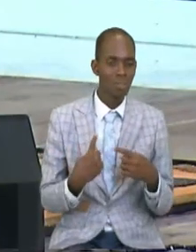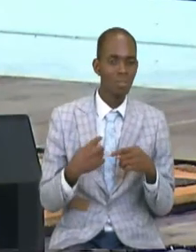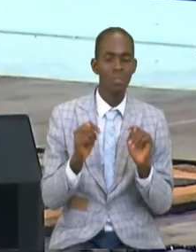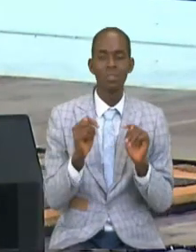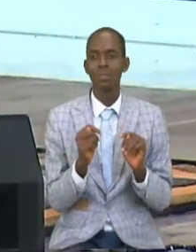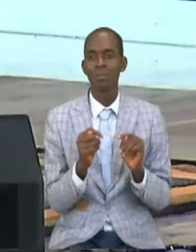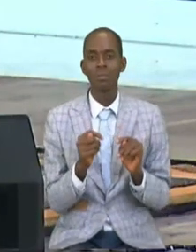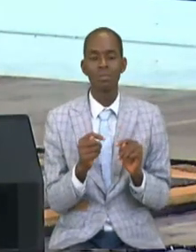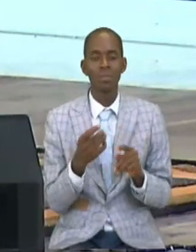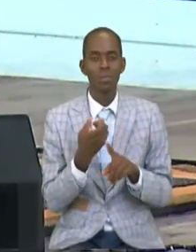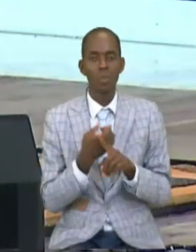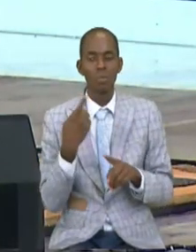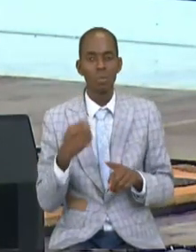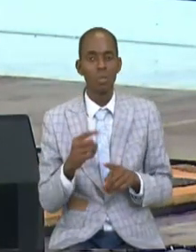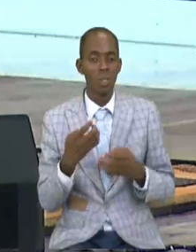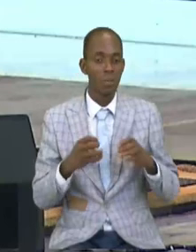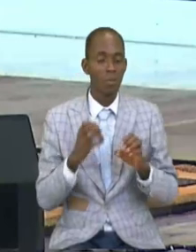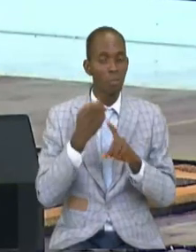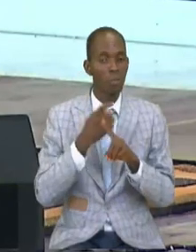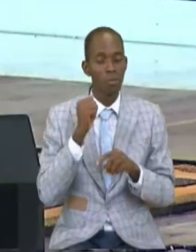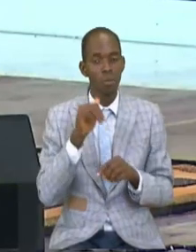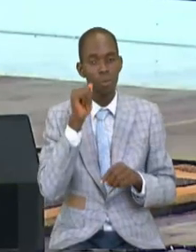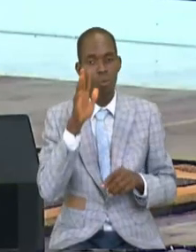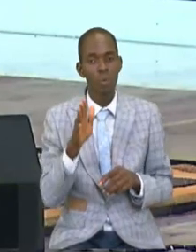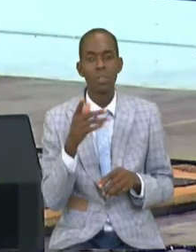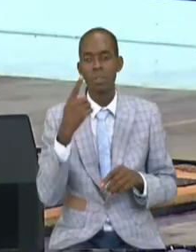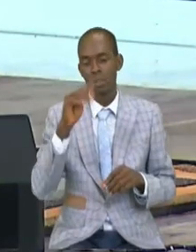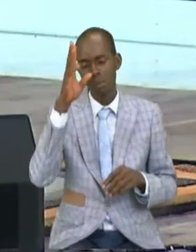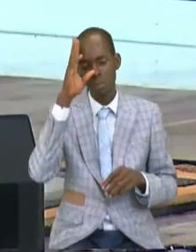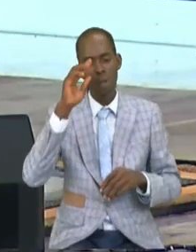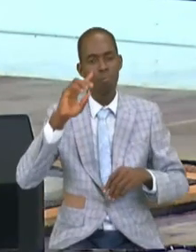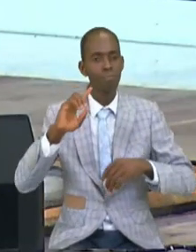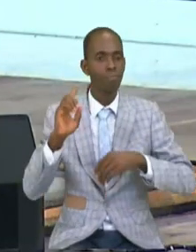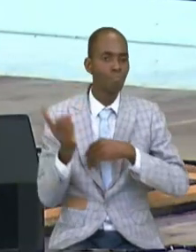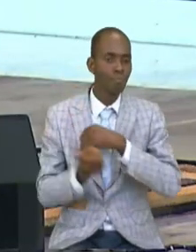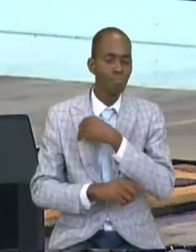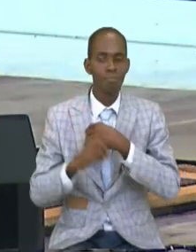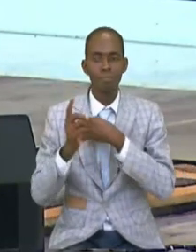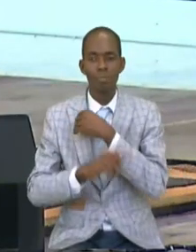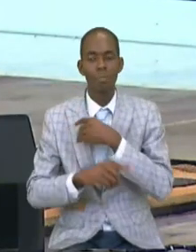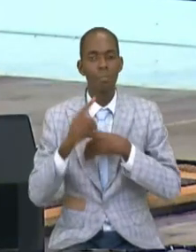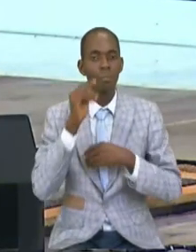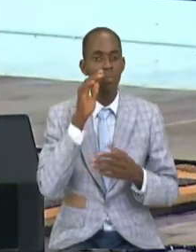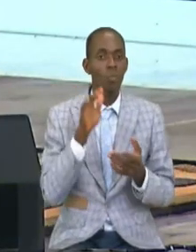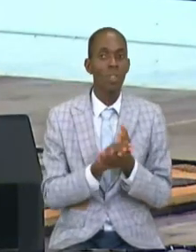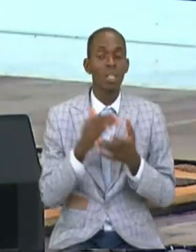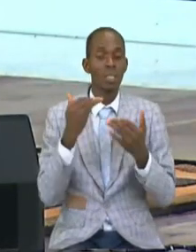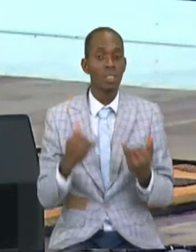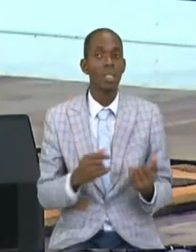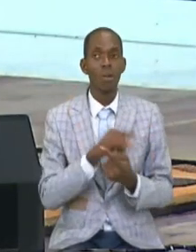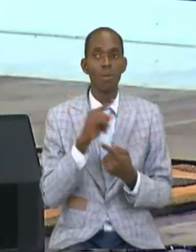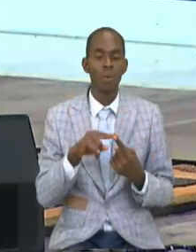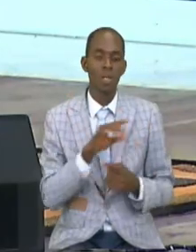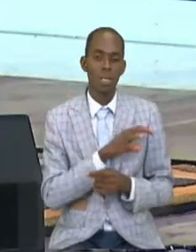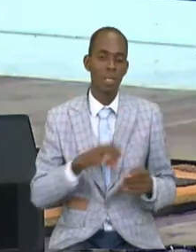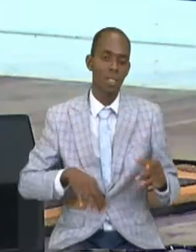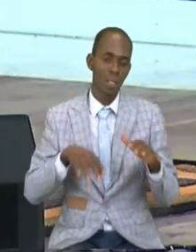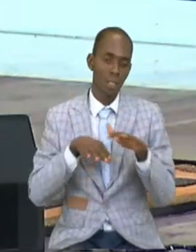au moindre mouvement, déjà l'homme là commence à battre la femme. Mais lorsque Christ